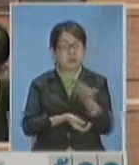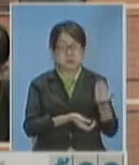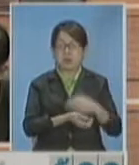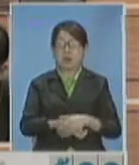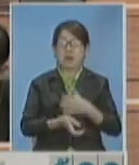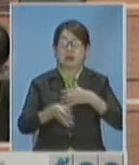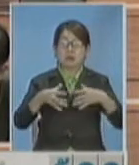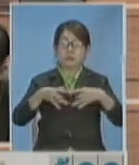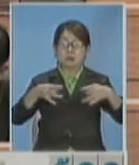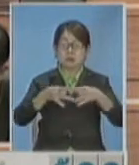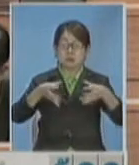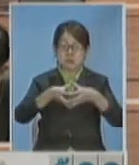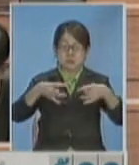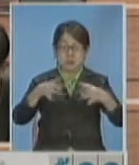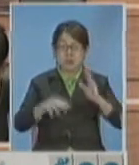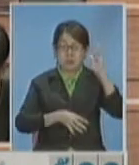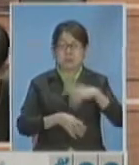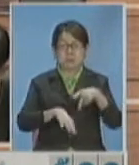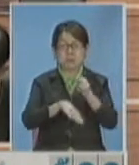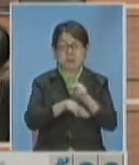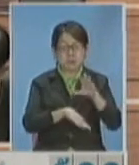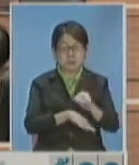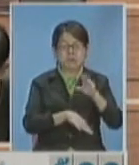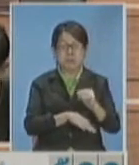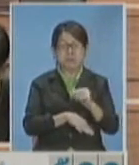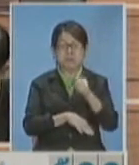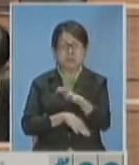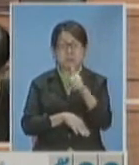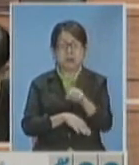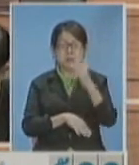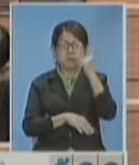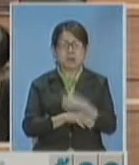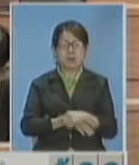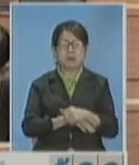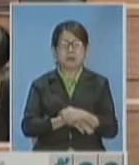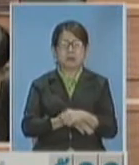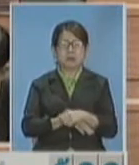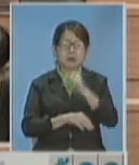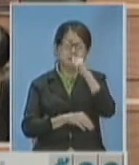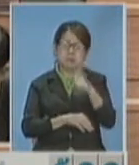มจะพูดอะไรประท้วงอะไรท่านประธานกดปิดไมค์ทุกครั้ง